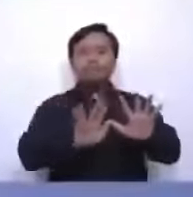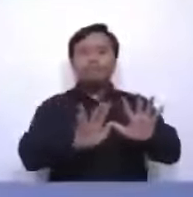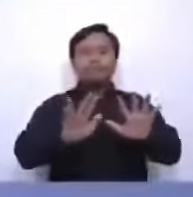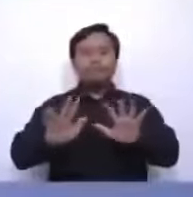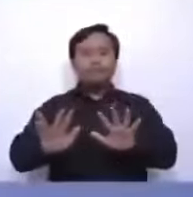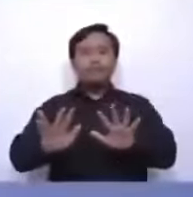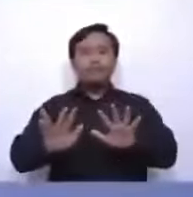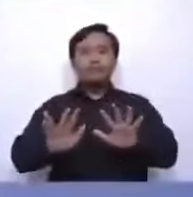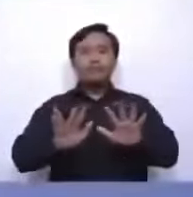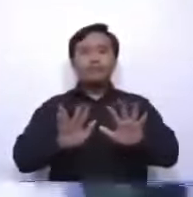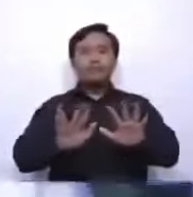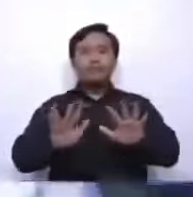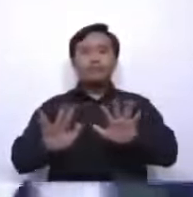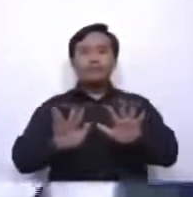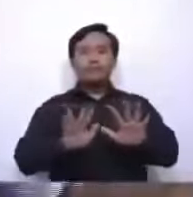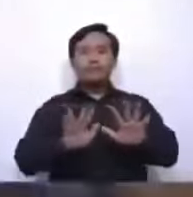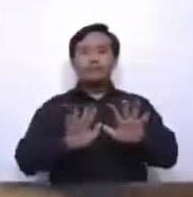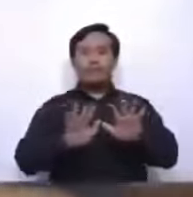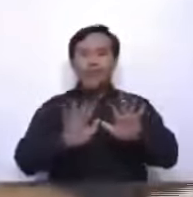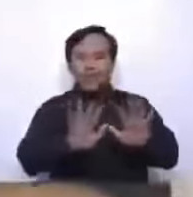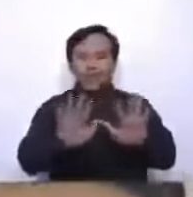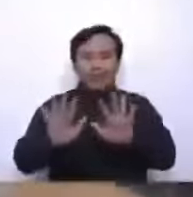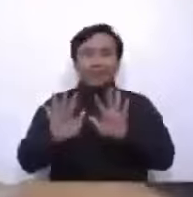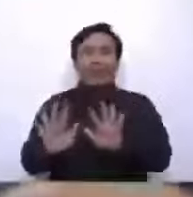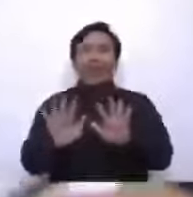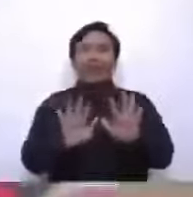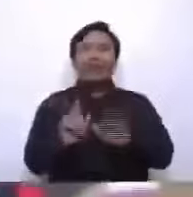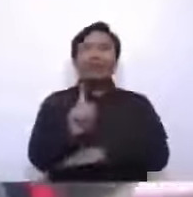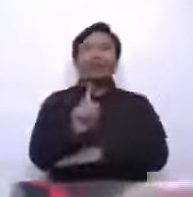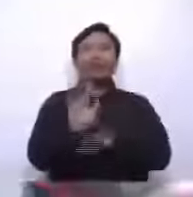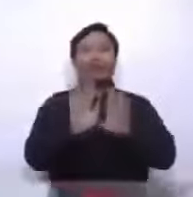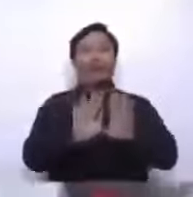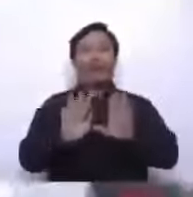Mohon tenang. Hadirin, mohon tenang terlebih dahulu.